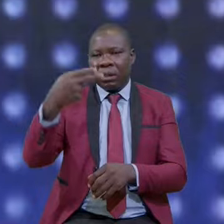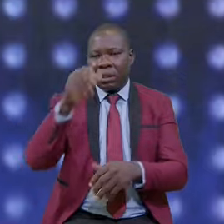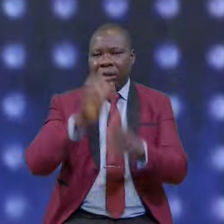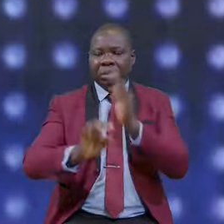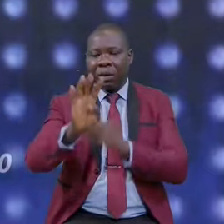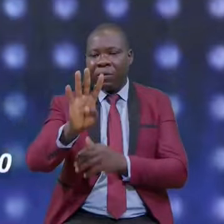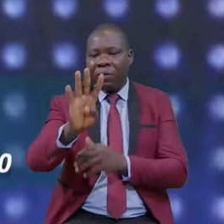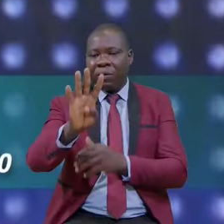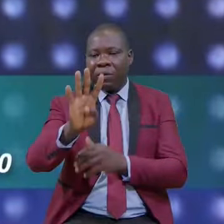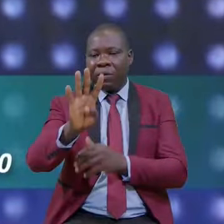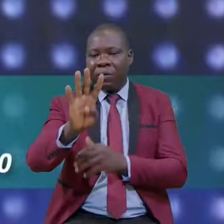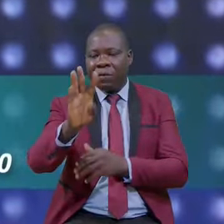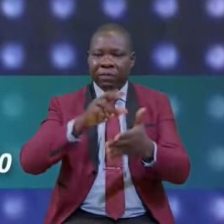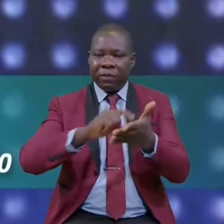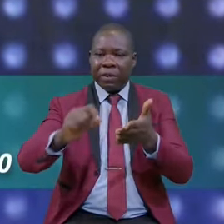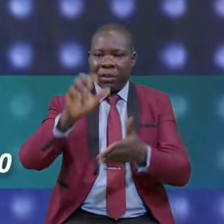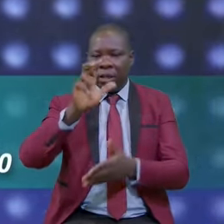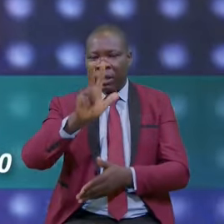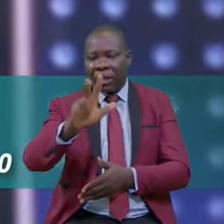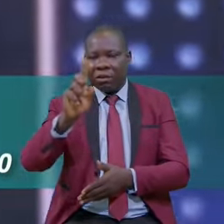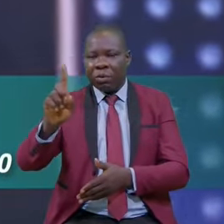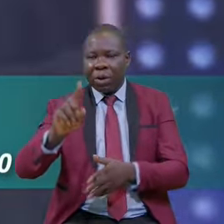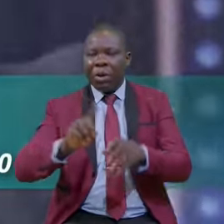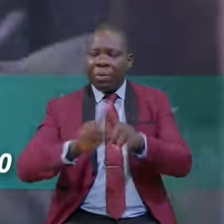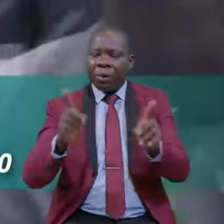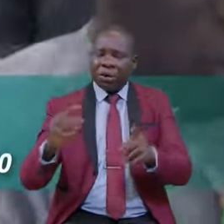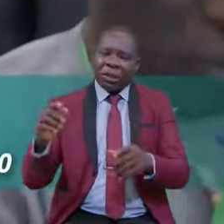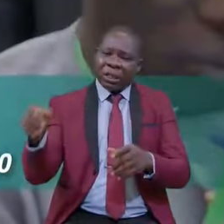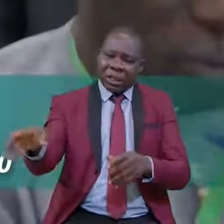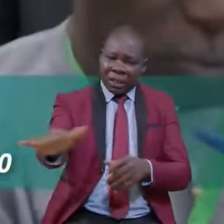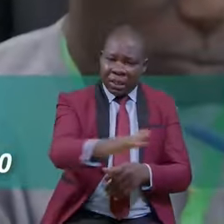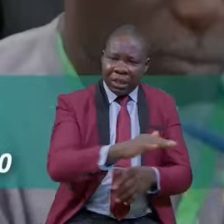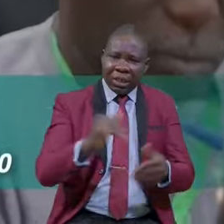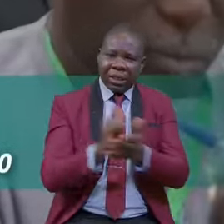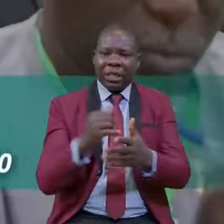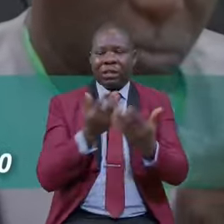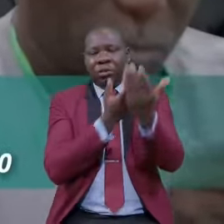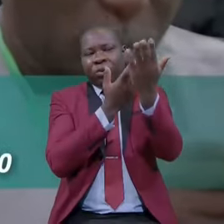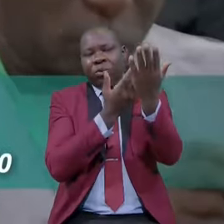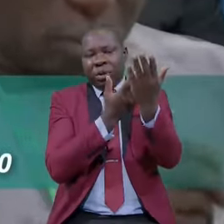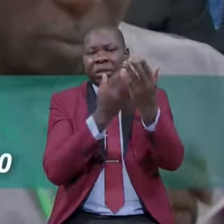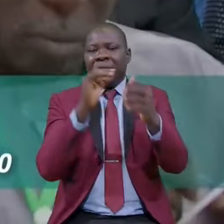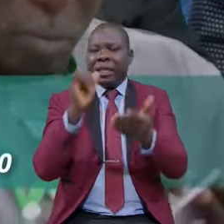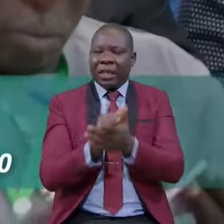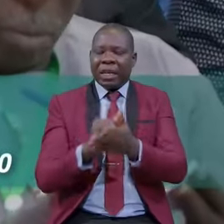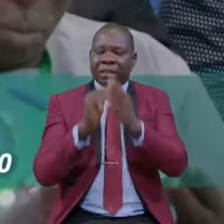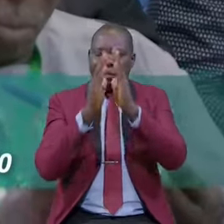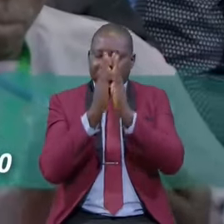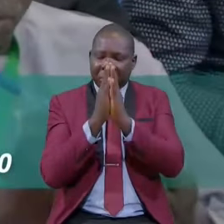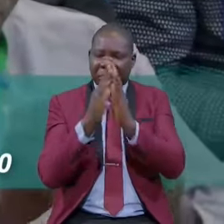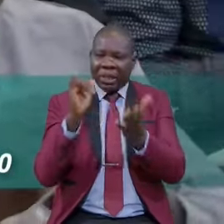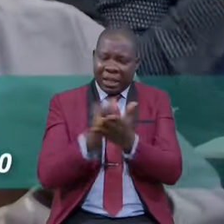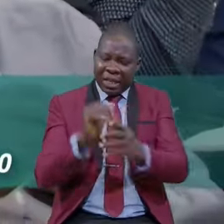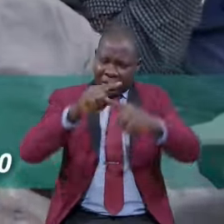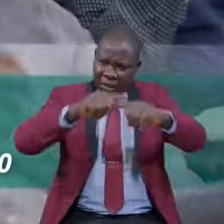40, 31. Mais ceux qui se confient en l'Éternel, si tu apprends à te confier en l'Éternel, tu